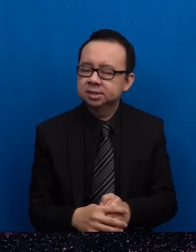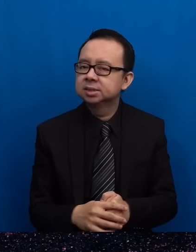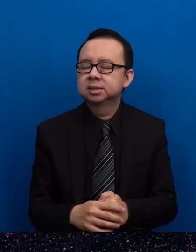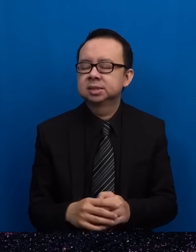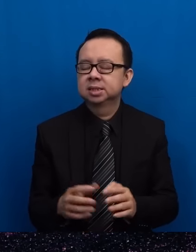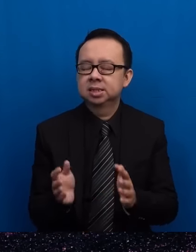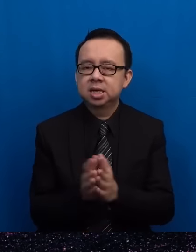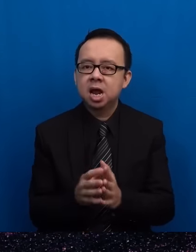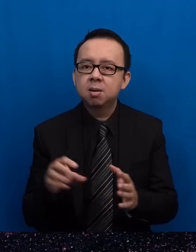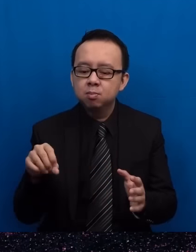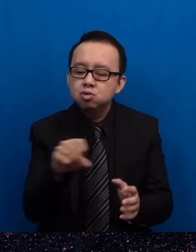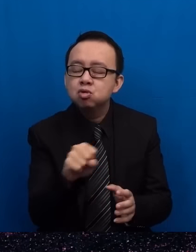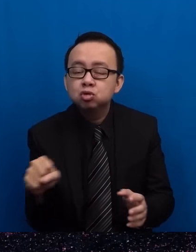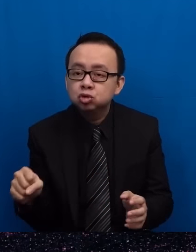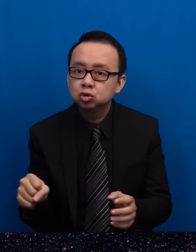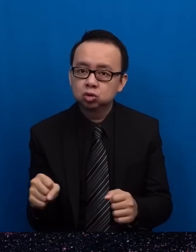pulang.